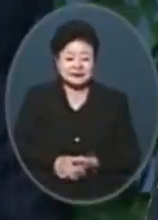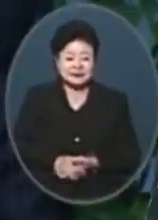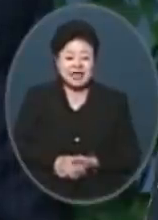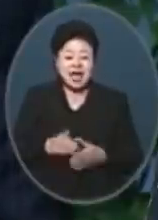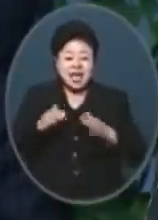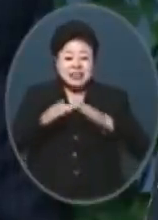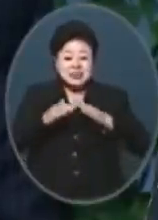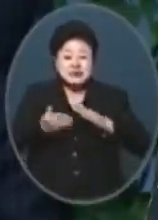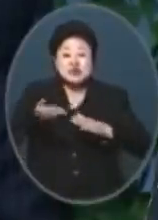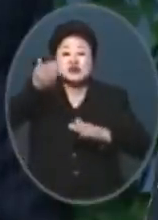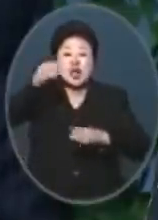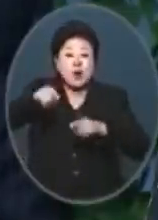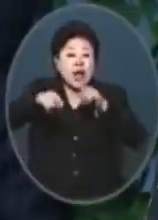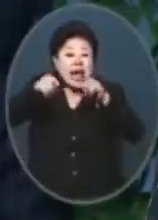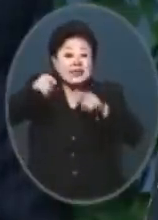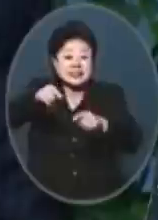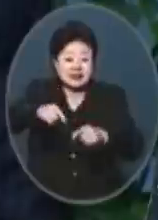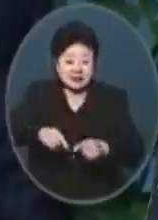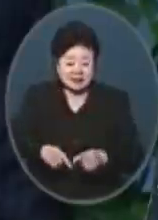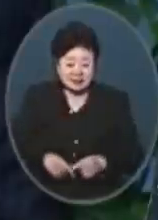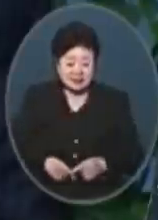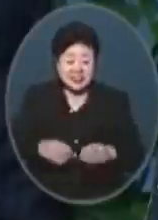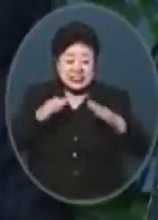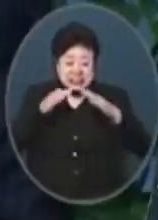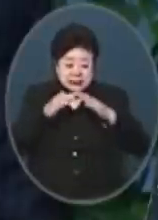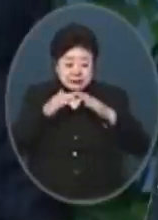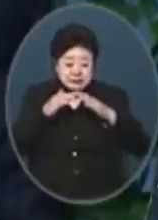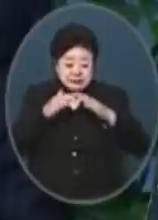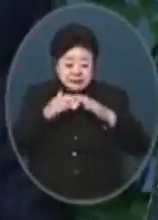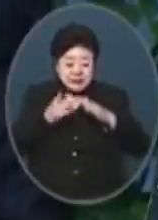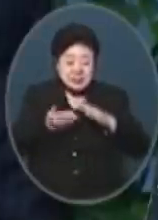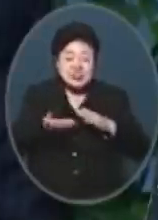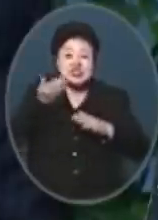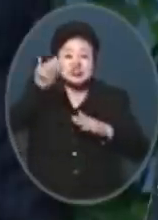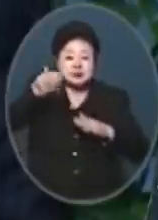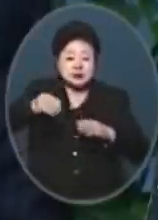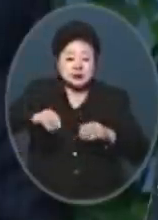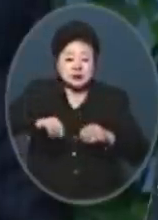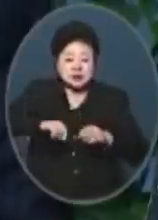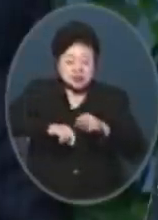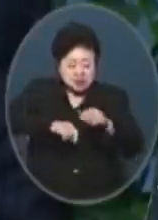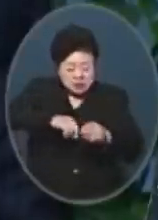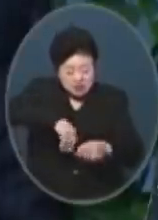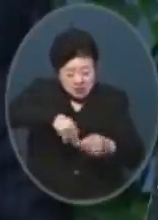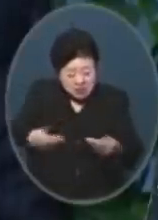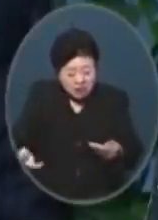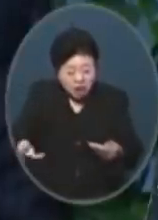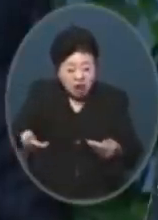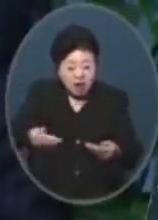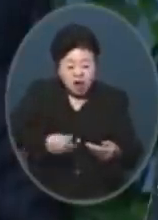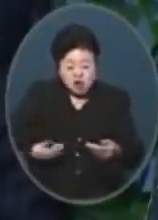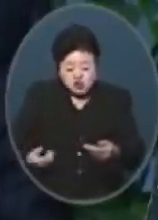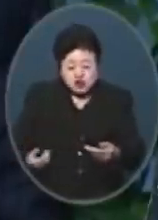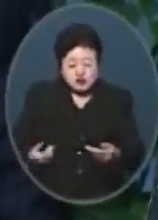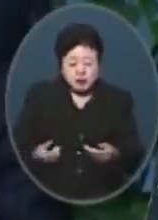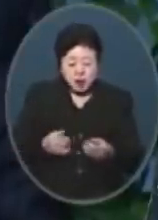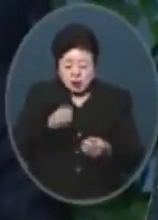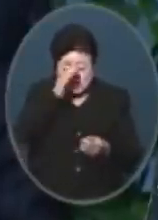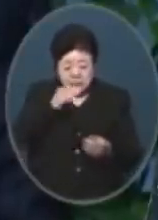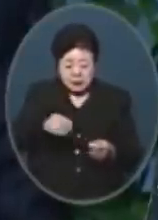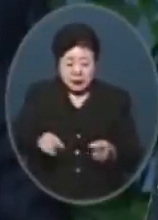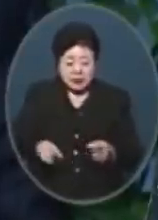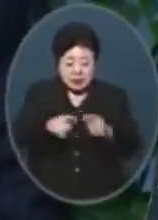지붕에 올라와서 집 천정 구멍을 뚫고 중풍병 환자를